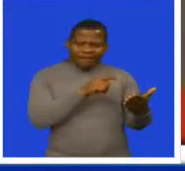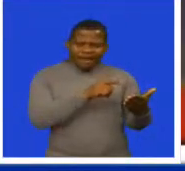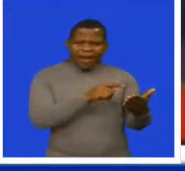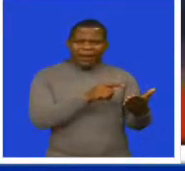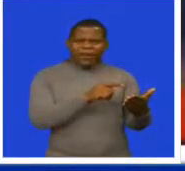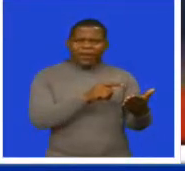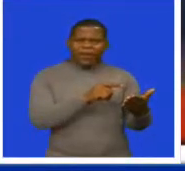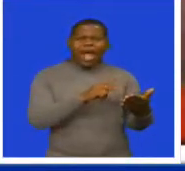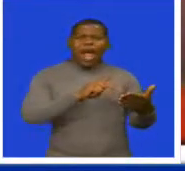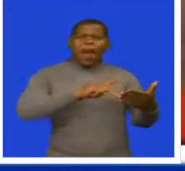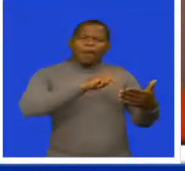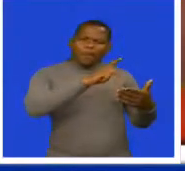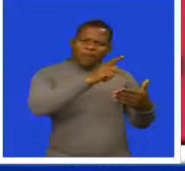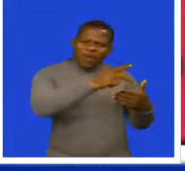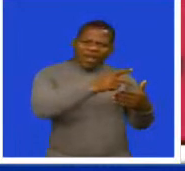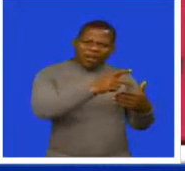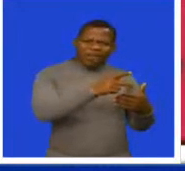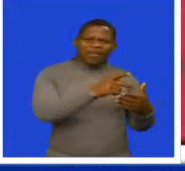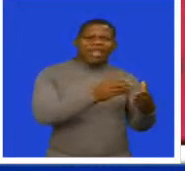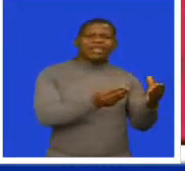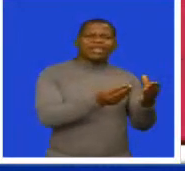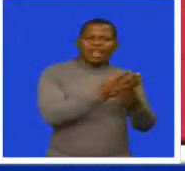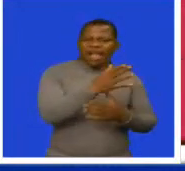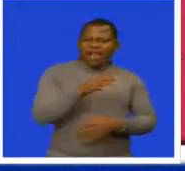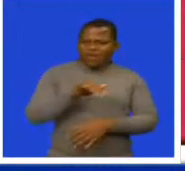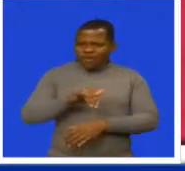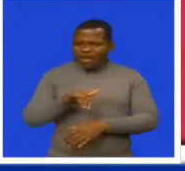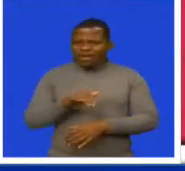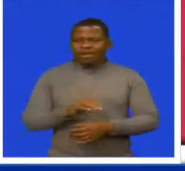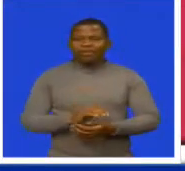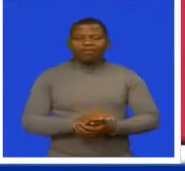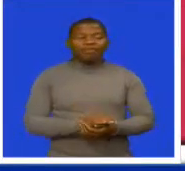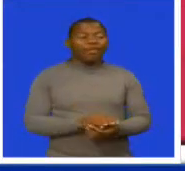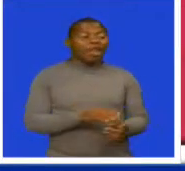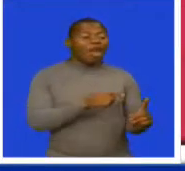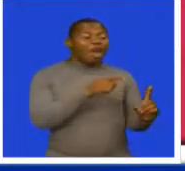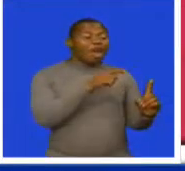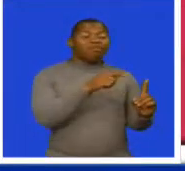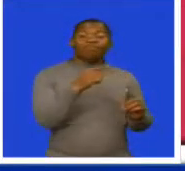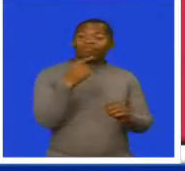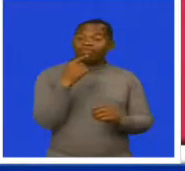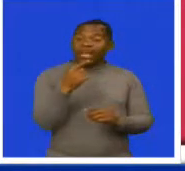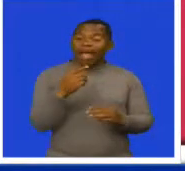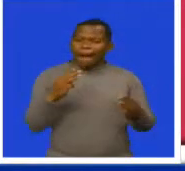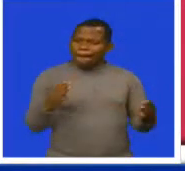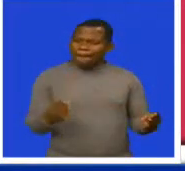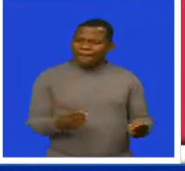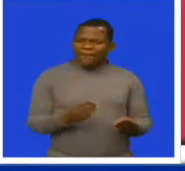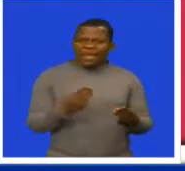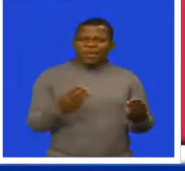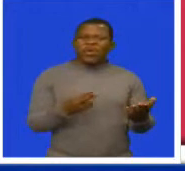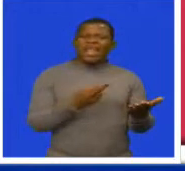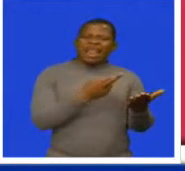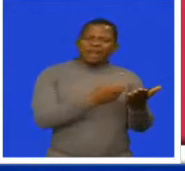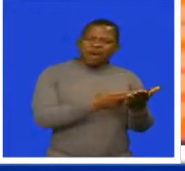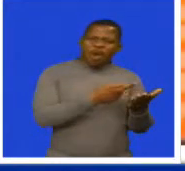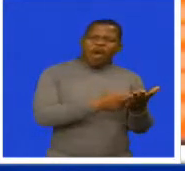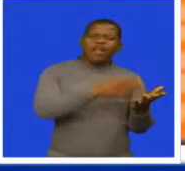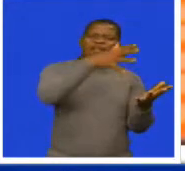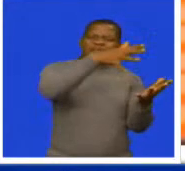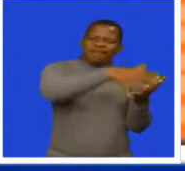lesisini ngidibithe inhlelo lesingazama ukudenda. Masuku uthi sive asikubike kuhlukubeteka lesikubonako emakhaya